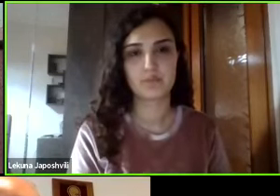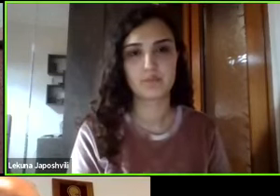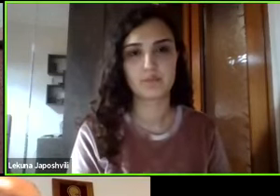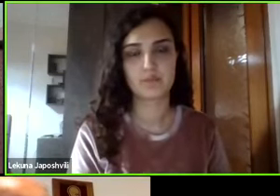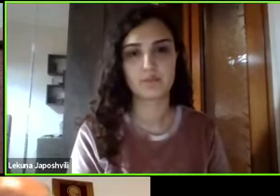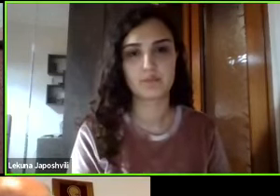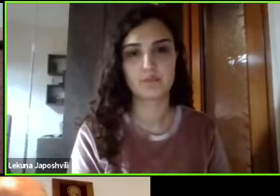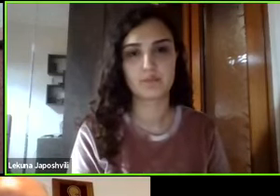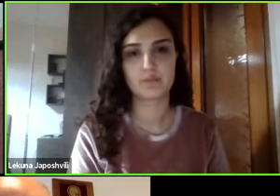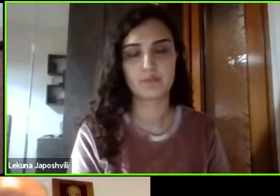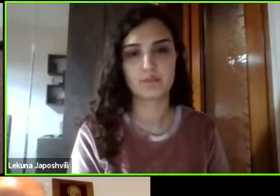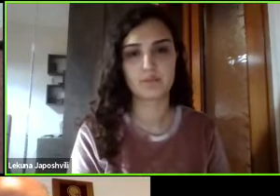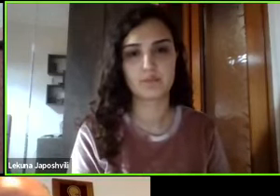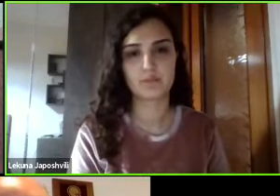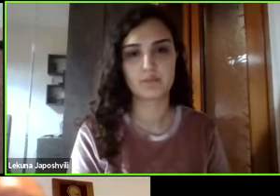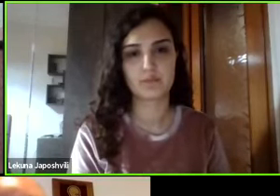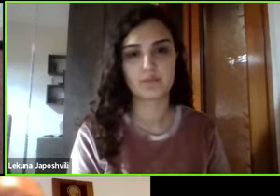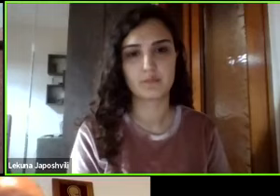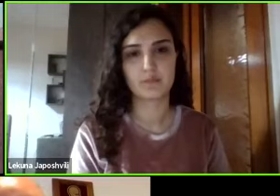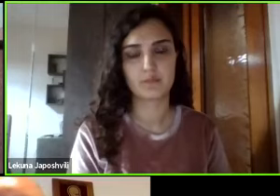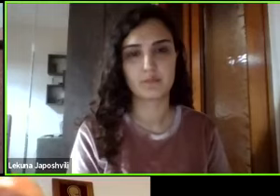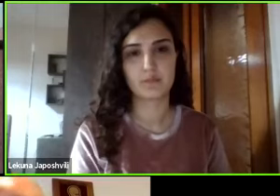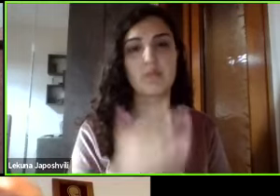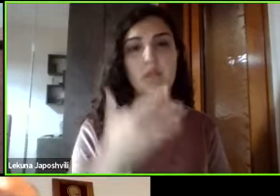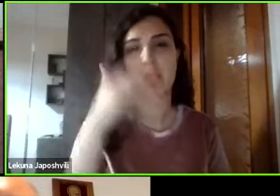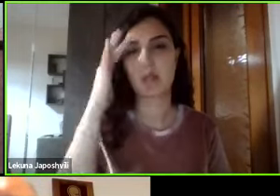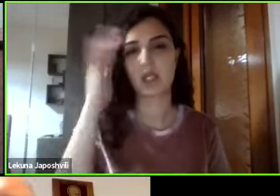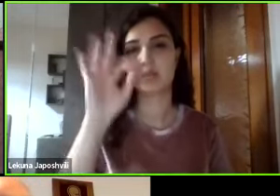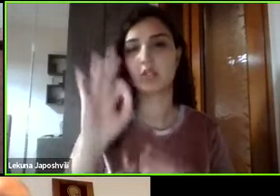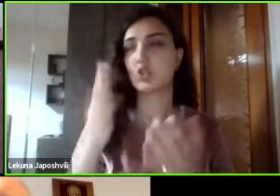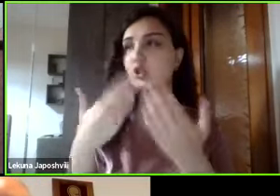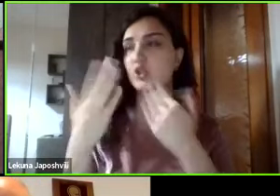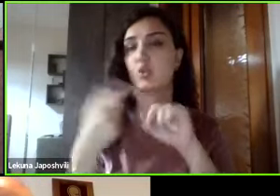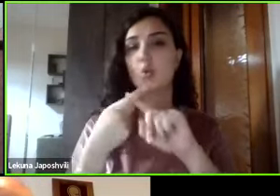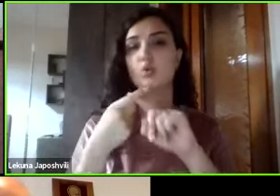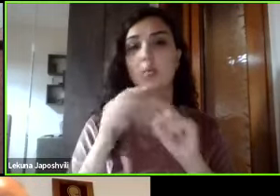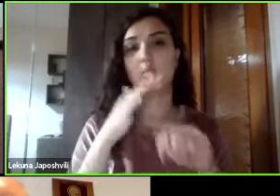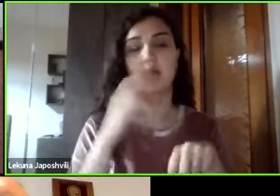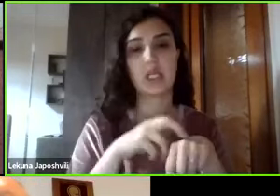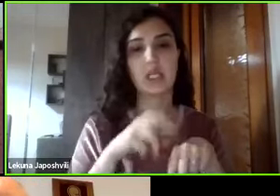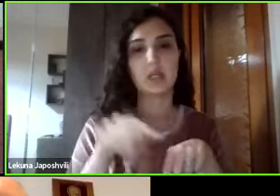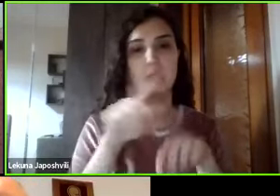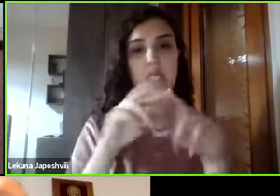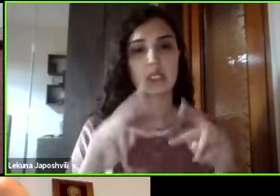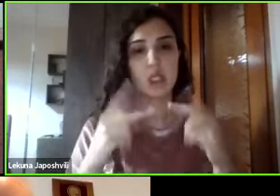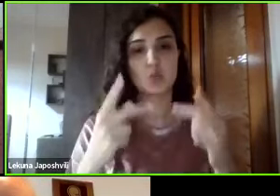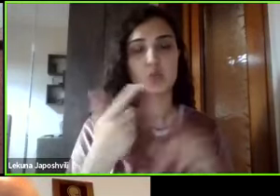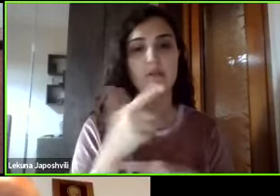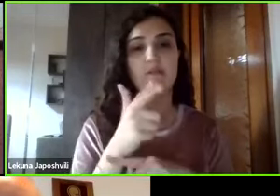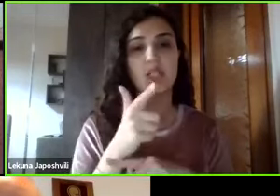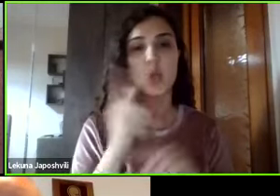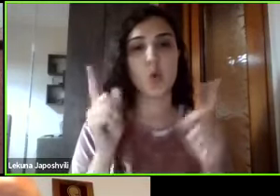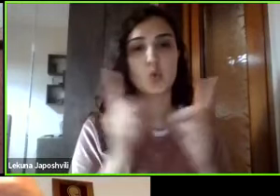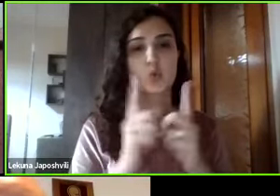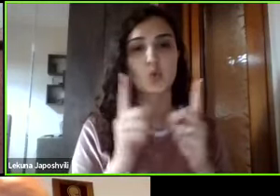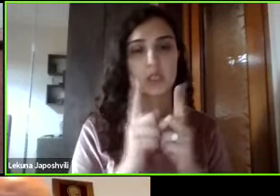იცით, აი ამერიკელებთან მაქვს ხშირი კონტაქტი და ძალიან ბევრი ექიმი გადასულია ვიდეო კონსულტაციაზე,